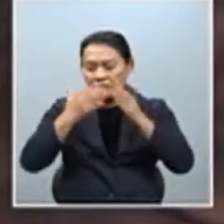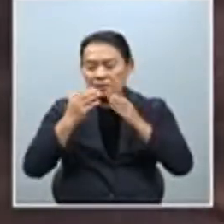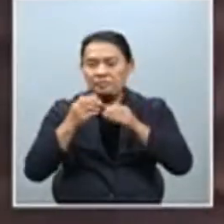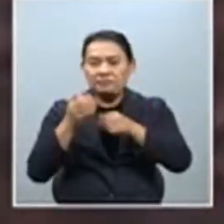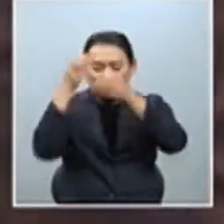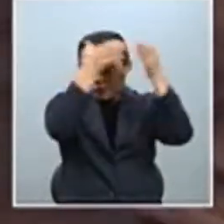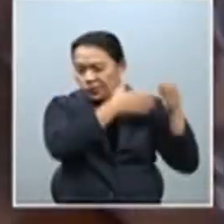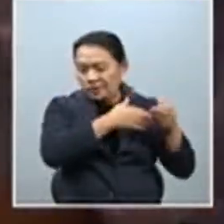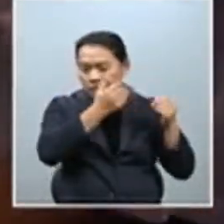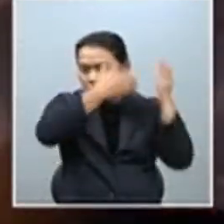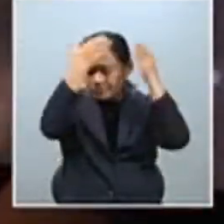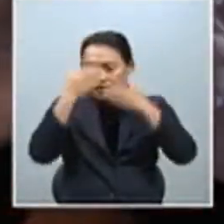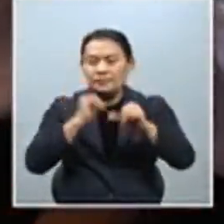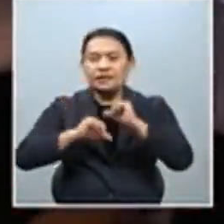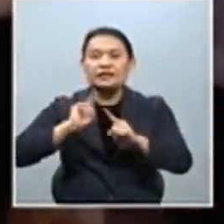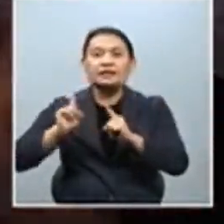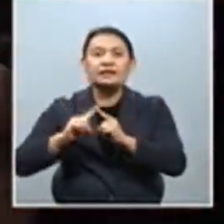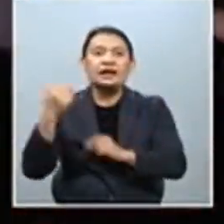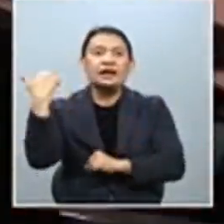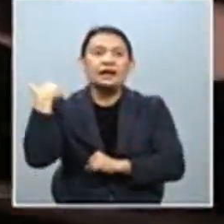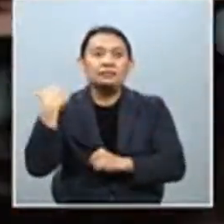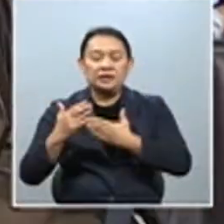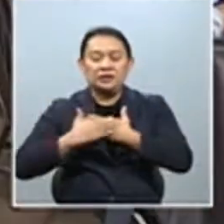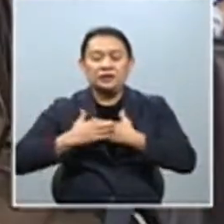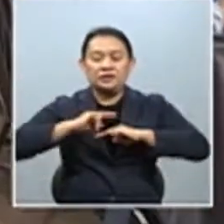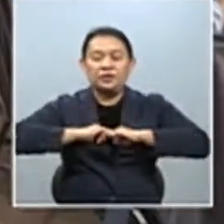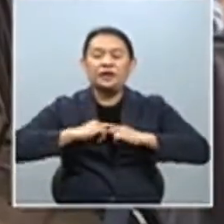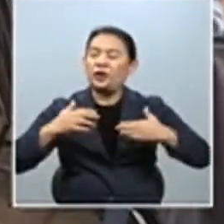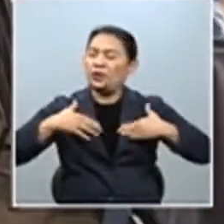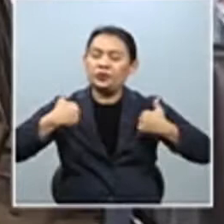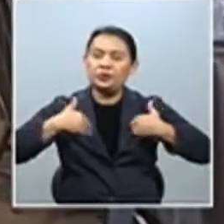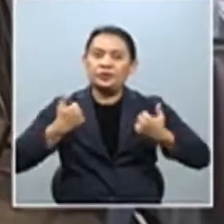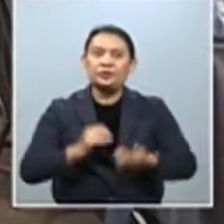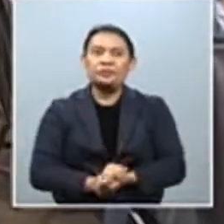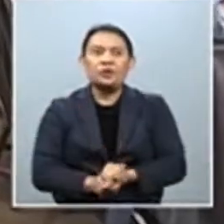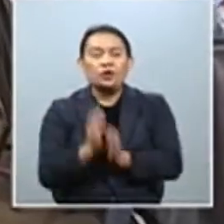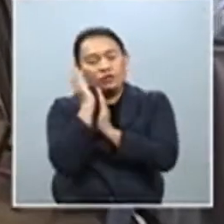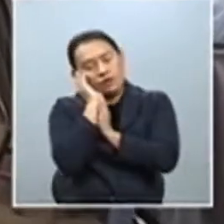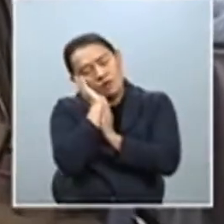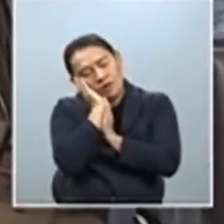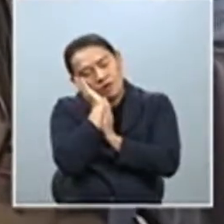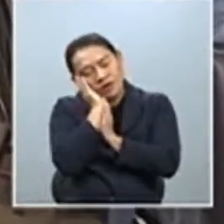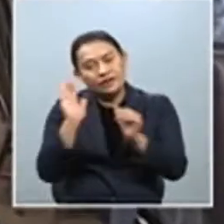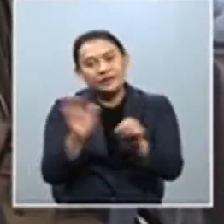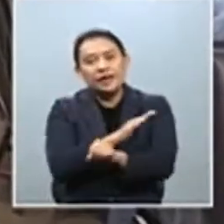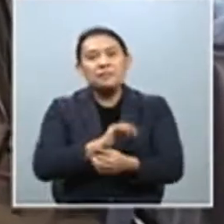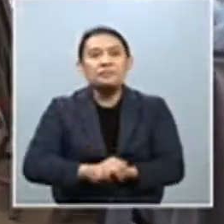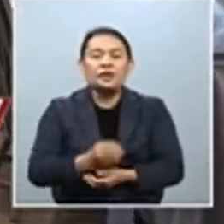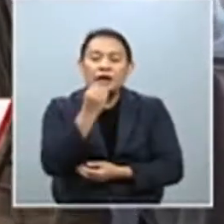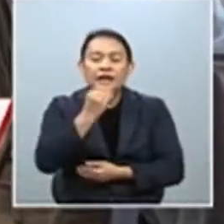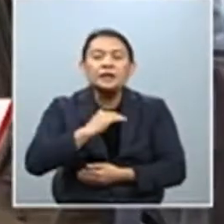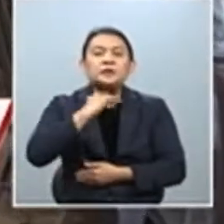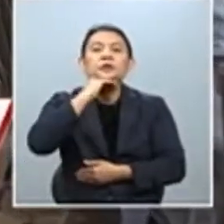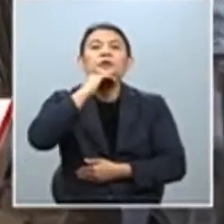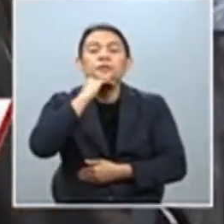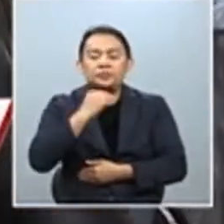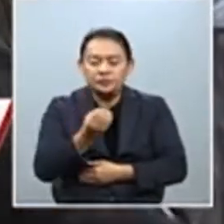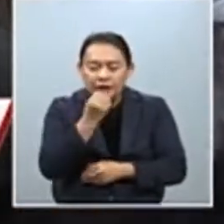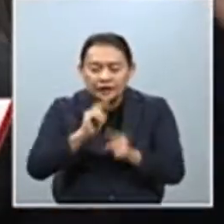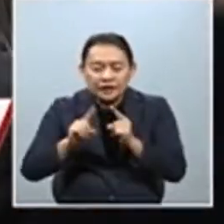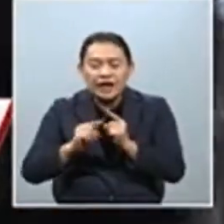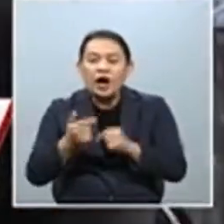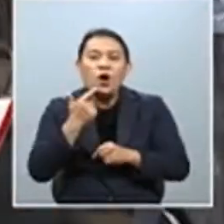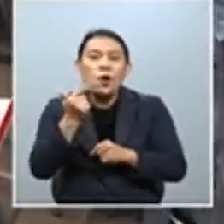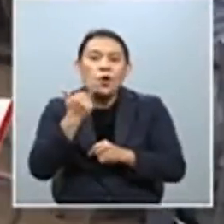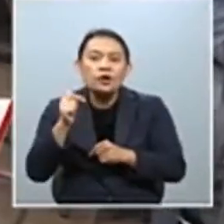ตินิดนึงว่าตอนนี้เป็นหนึ่งวินอย่างนี้อะไรอย่างนี้แต่ก็สนุกมากค่ะก็นอนมาเต็มที่กินอิ่มกินข้าวซอยอะไรหลายๆอย่างอร่อยมากค่ะก็เพื่อนเกิ